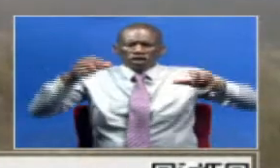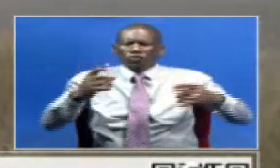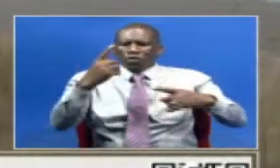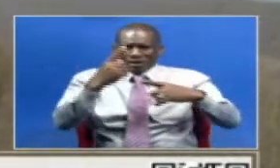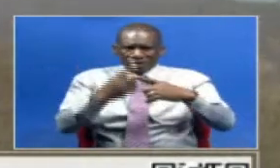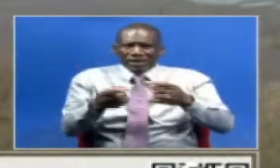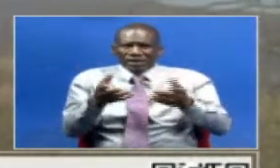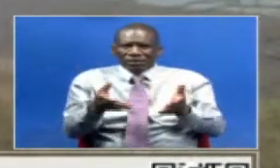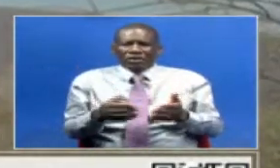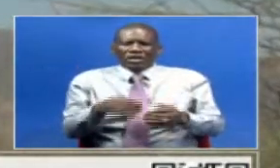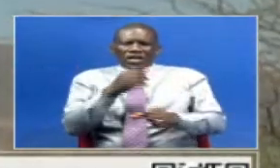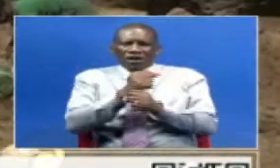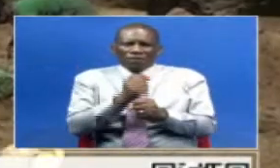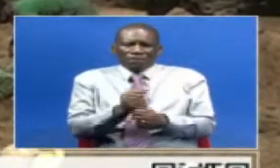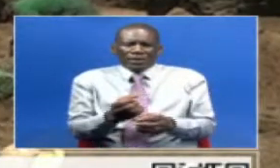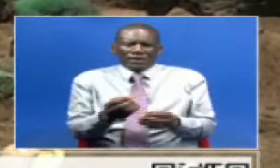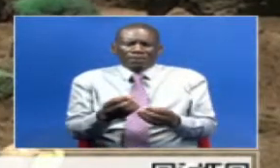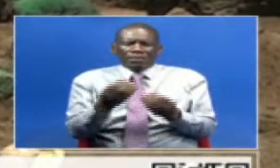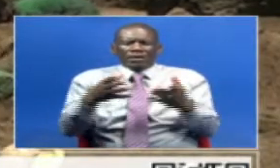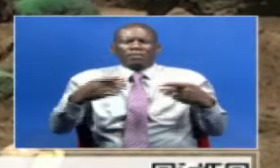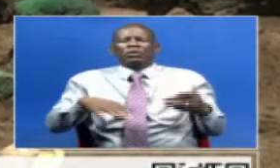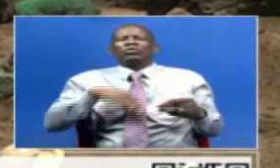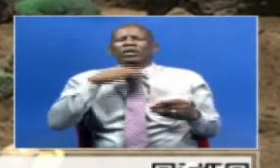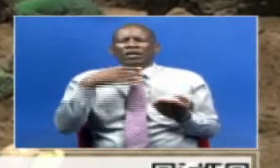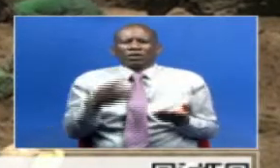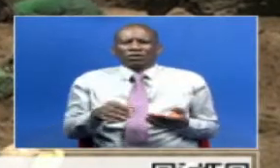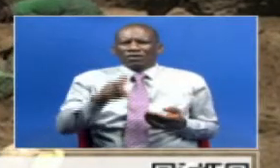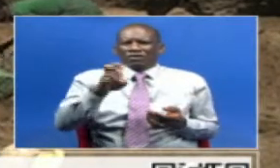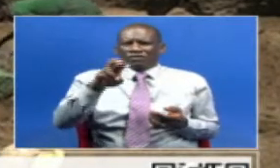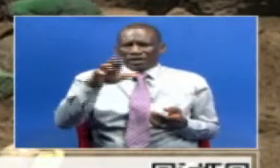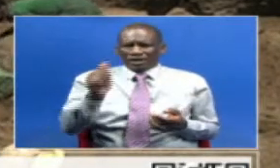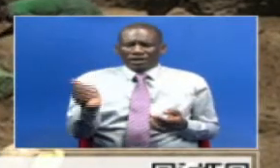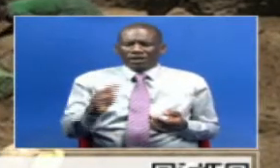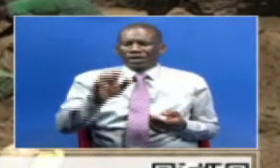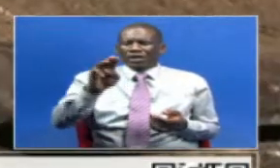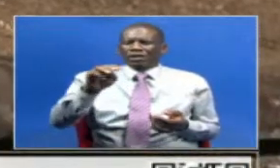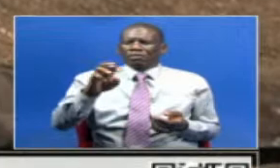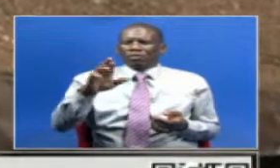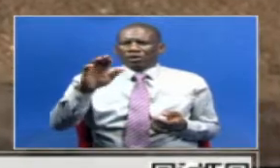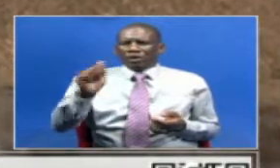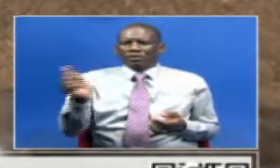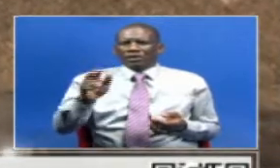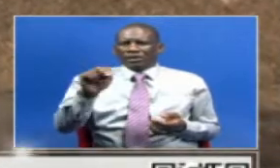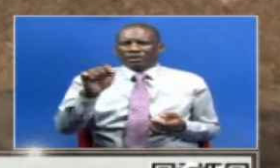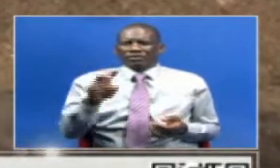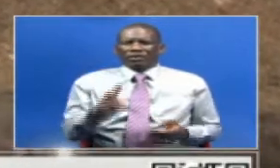umesababisha maafa. Vera Mora, NTV.